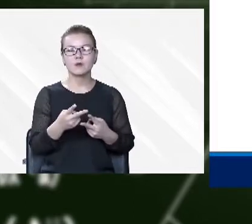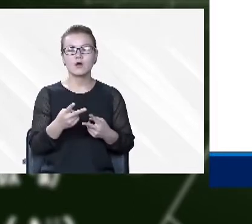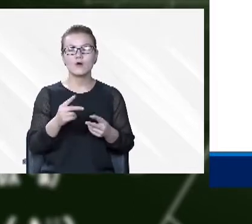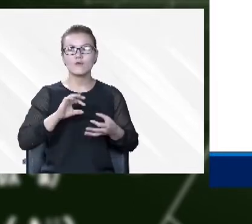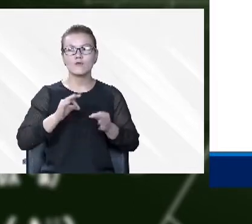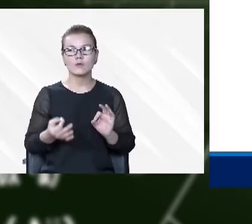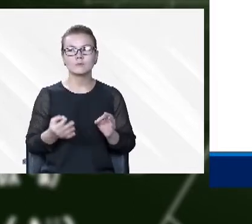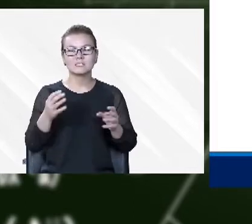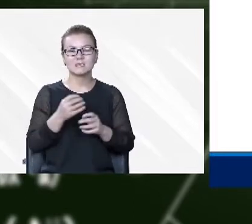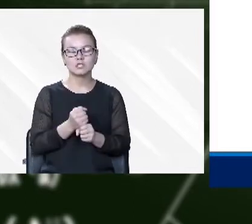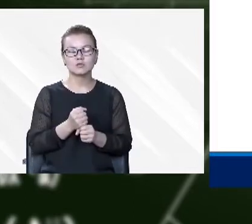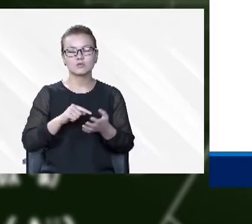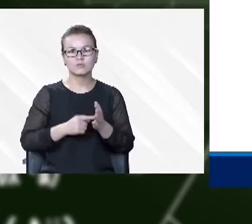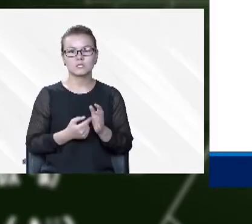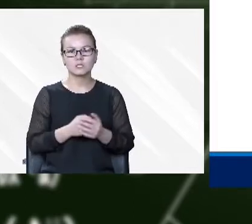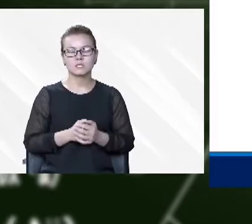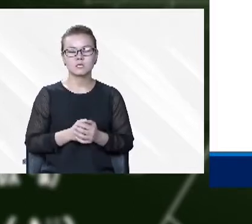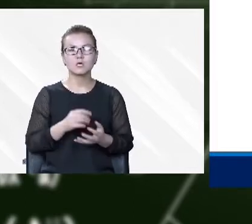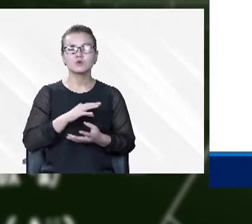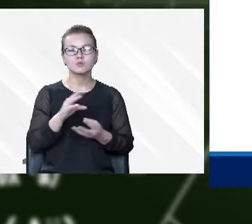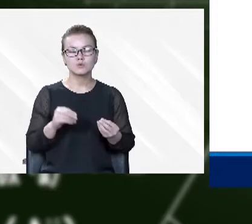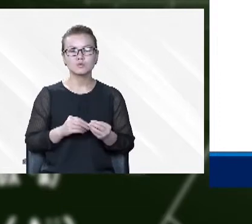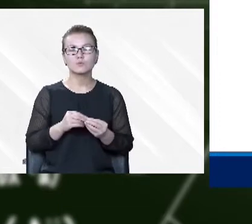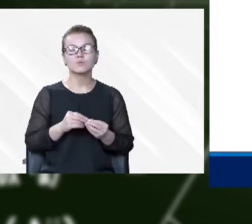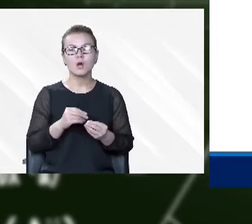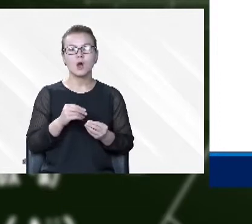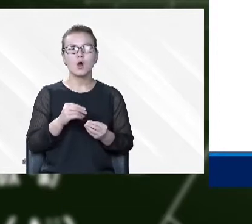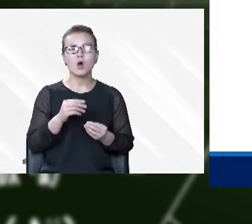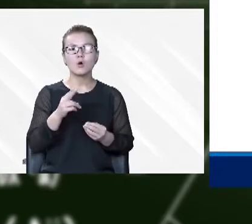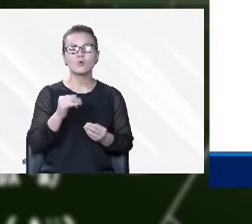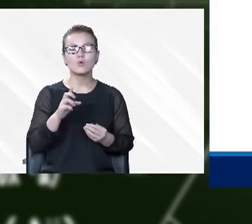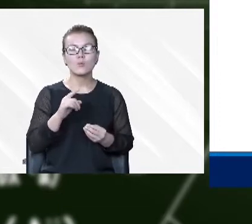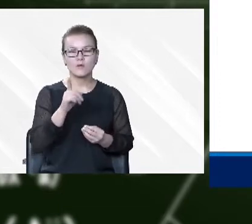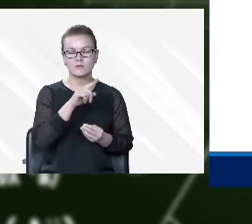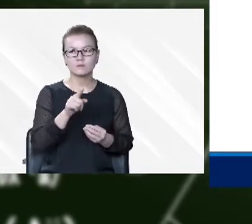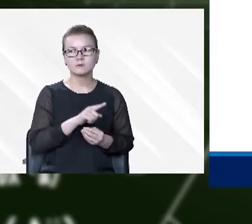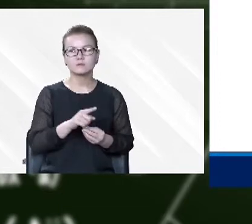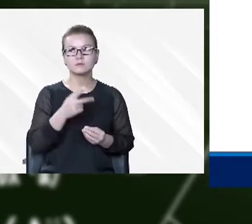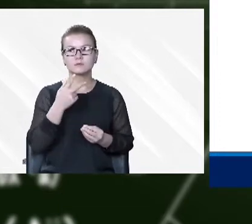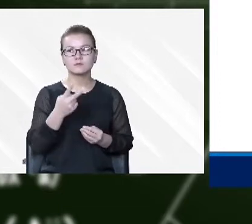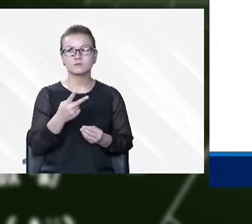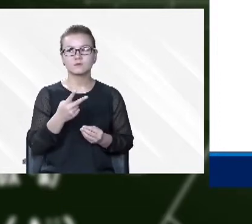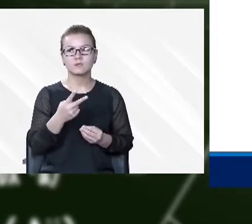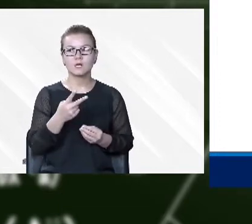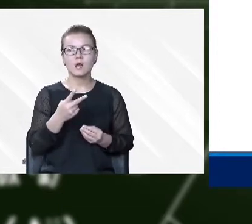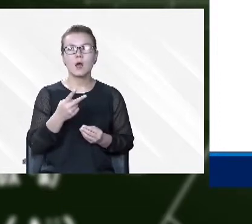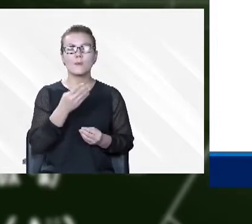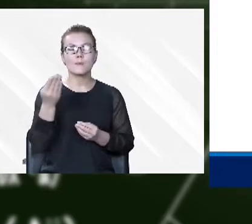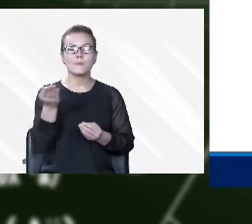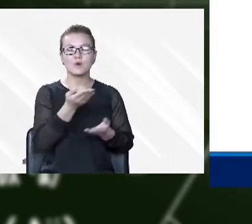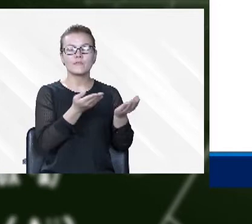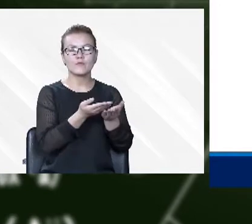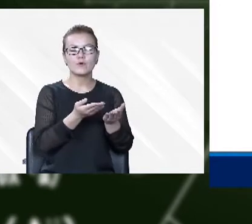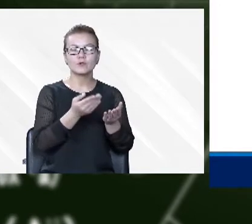формул сокращенного умножения – сумму кубов двух выражений. Приводим подобные